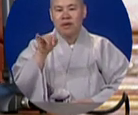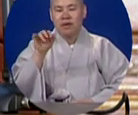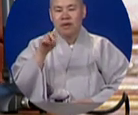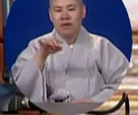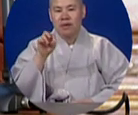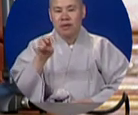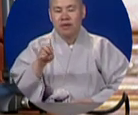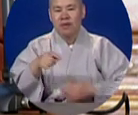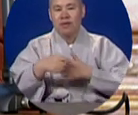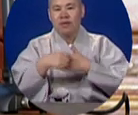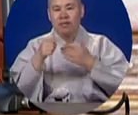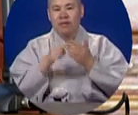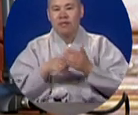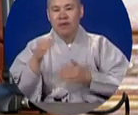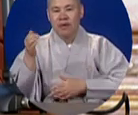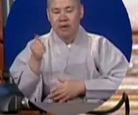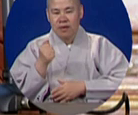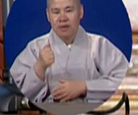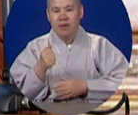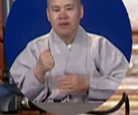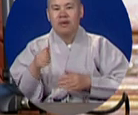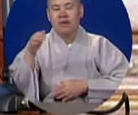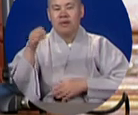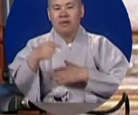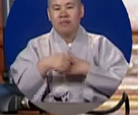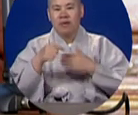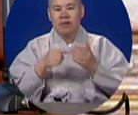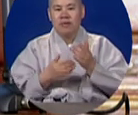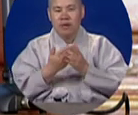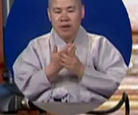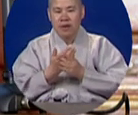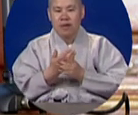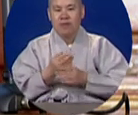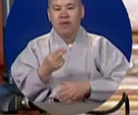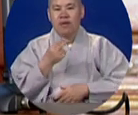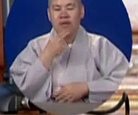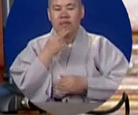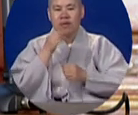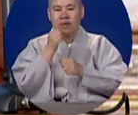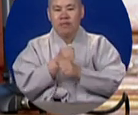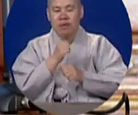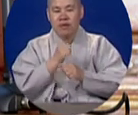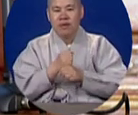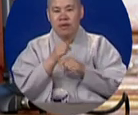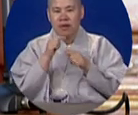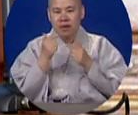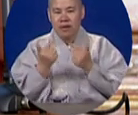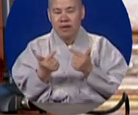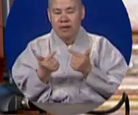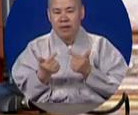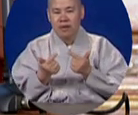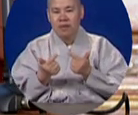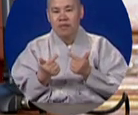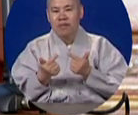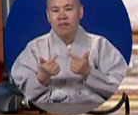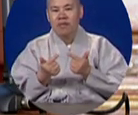마음을 내라는 날 생자는 없는 걸 만들어내는 게 아니고 이거는